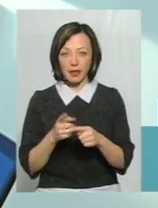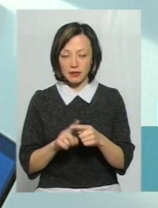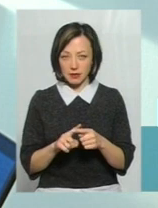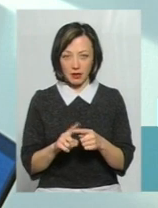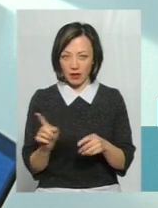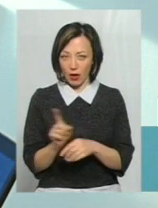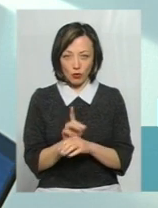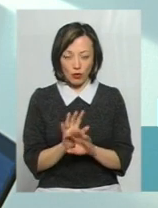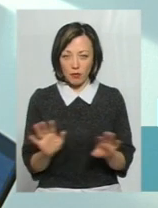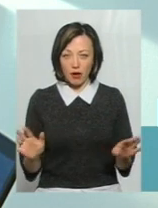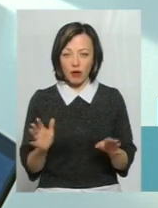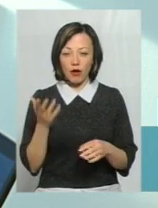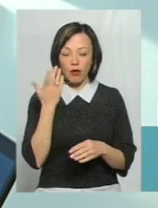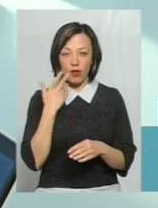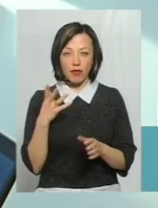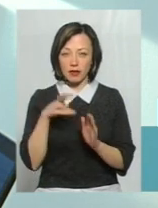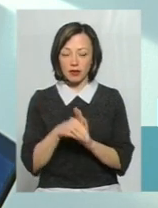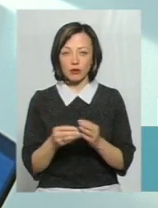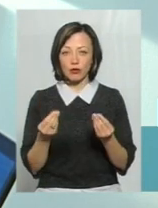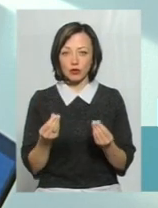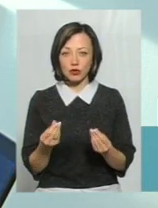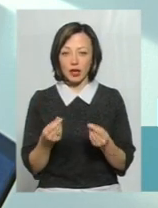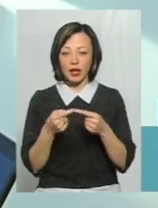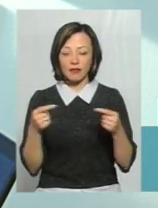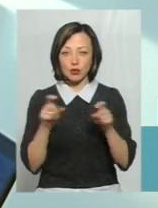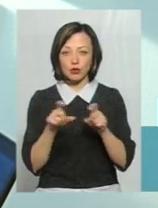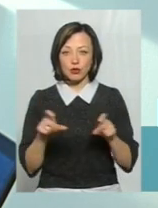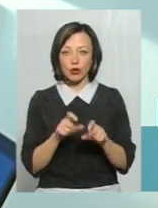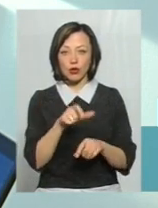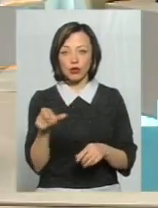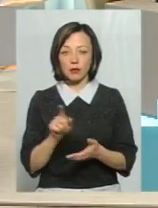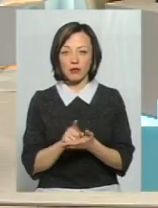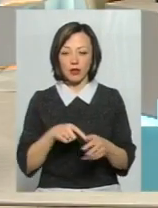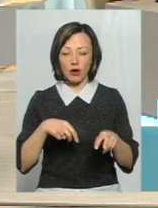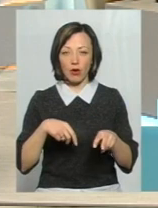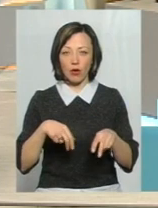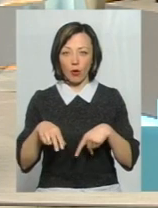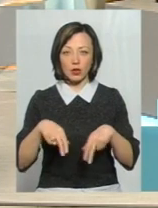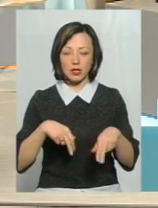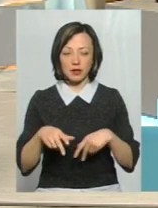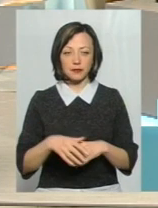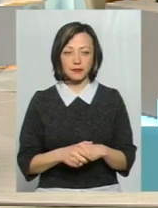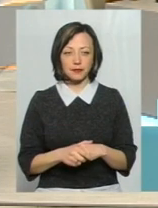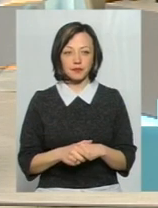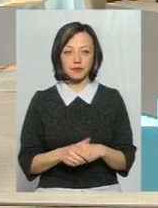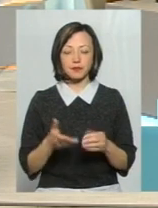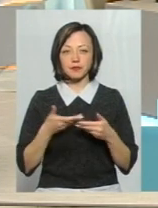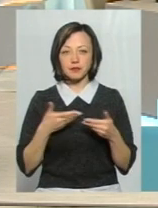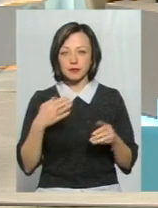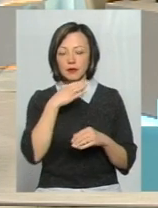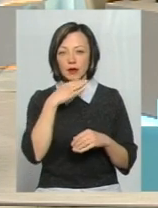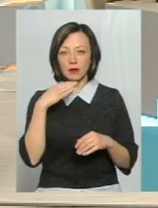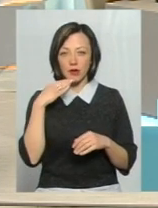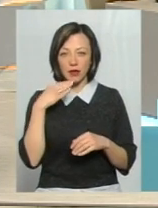коли абсолютно не вкладаються кошти в інфраструктуру, де люди повинні ходити? Іване Васильовичу, ми досить багато левову